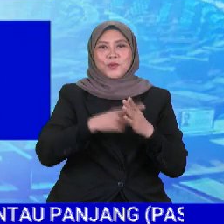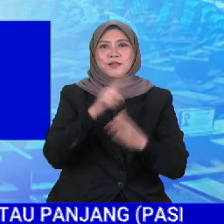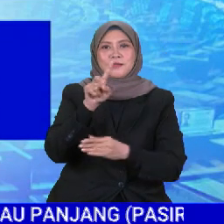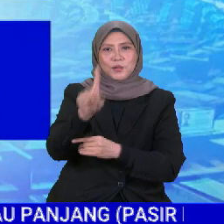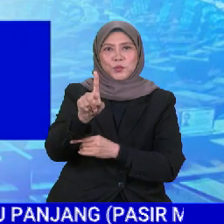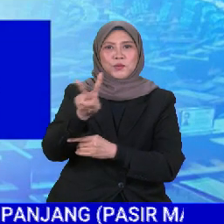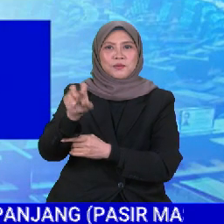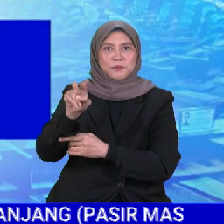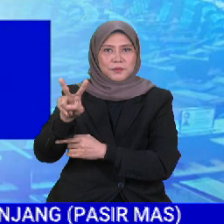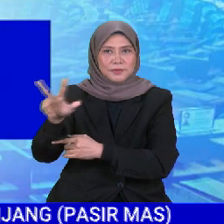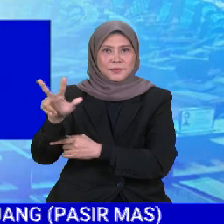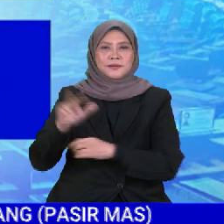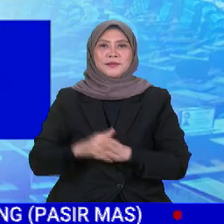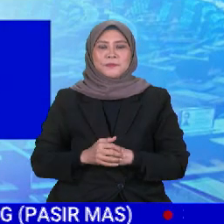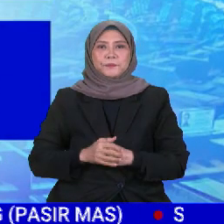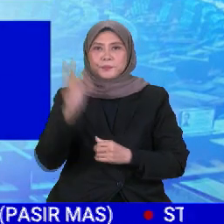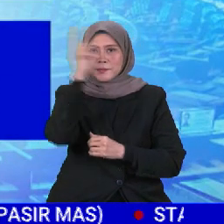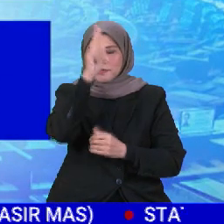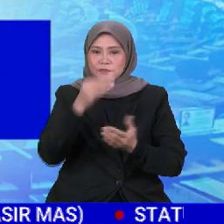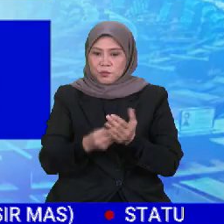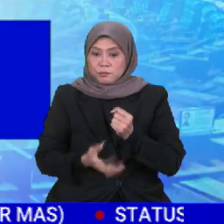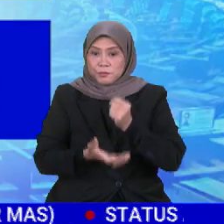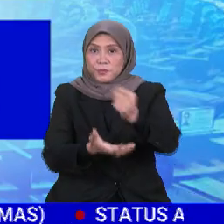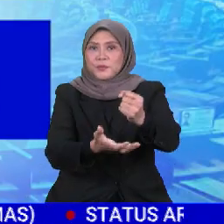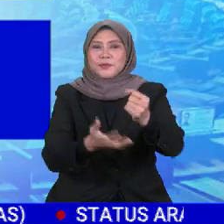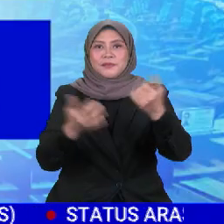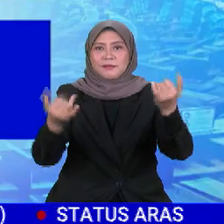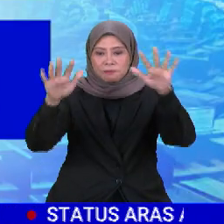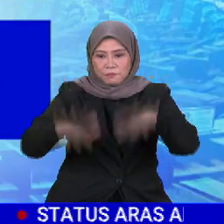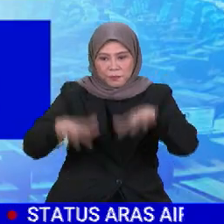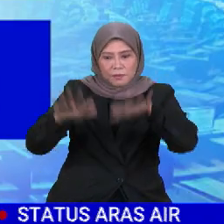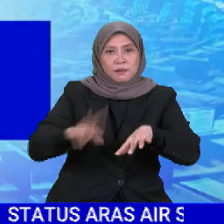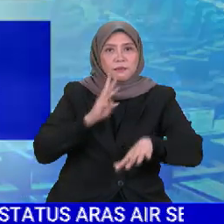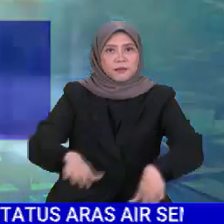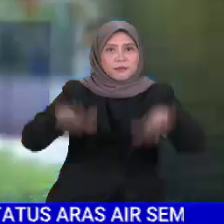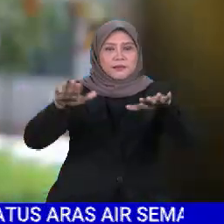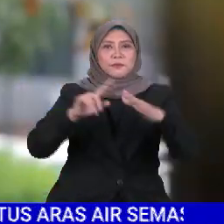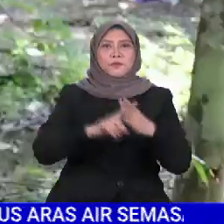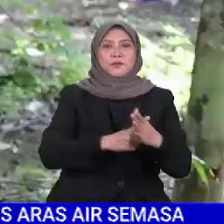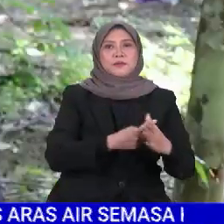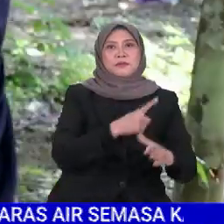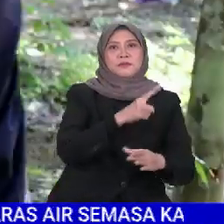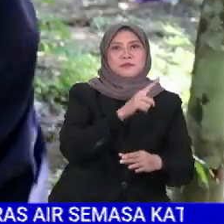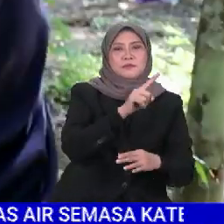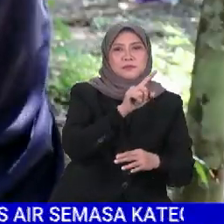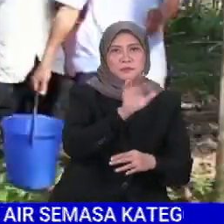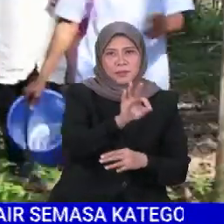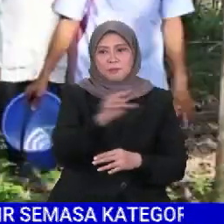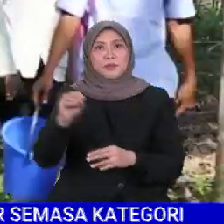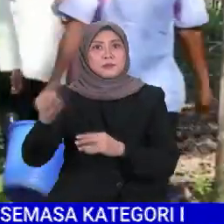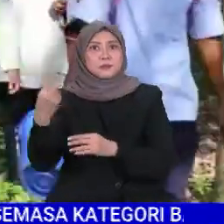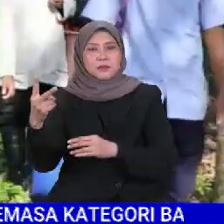2023. Setakat ini, kerajaan telah menyalurkan bantuan musim tengkujuh BMT bagi November dan Disember dengan bantuan